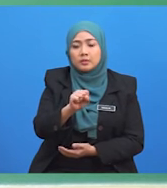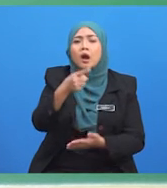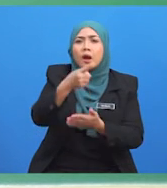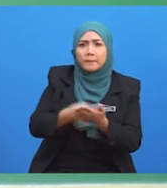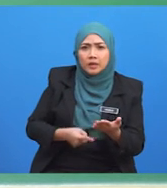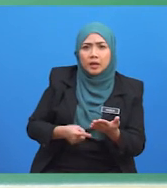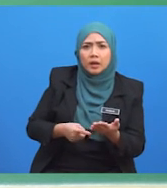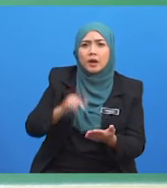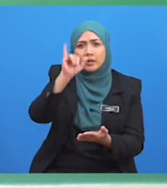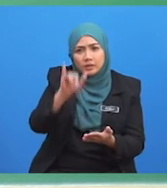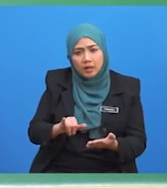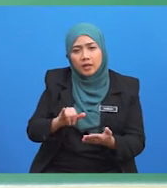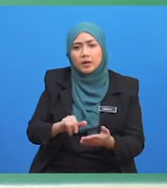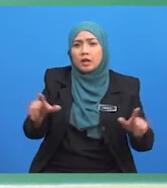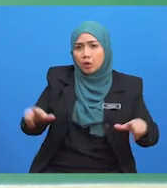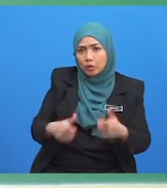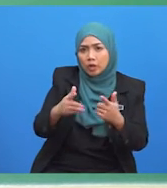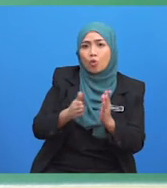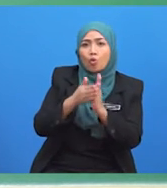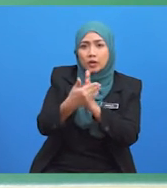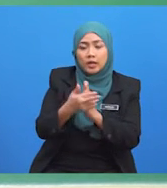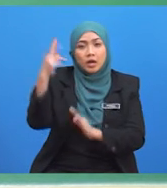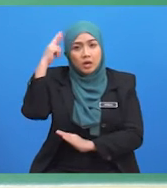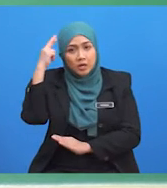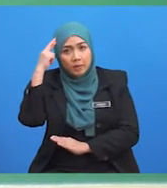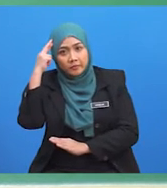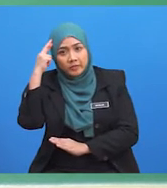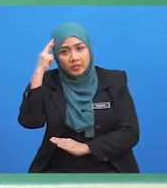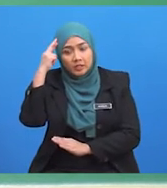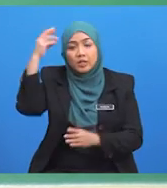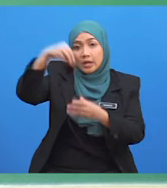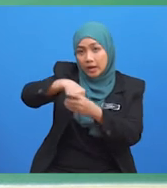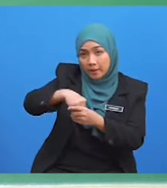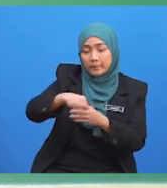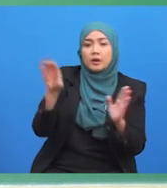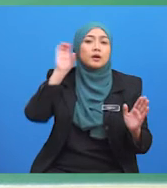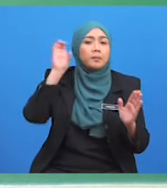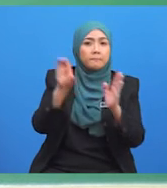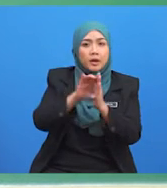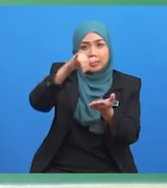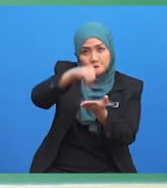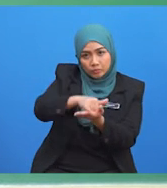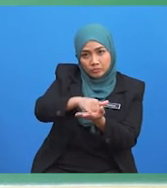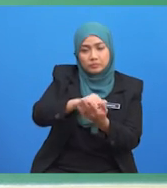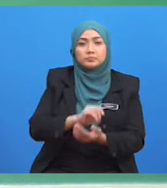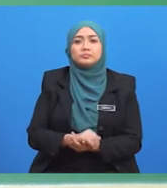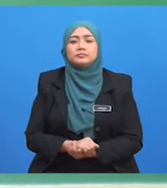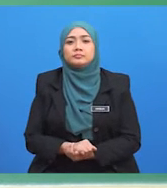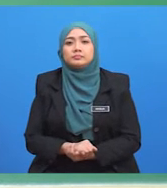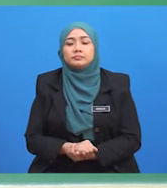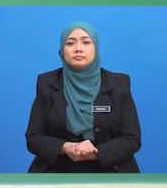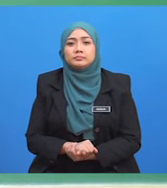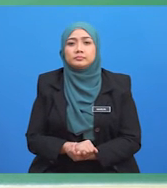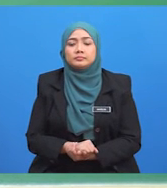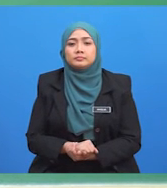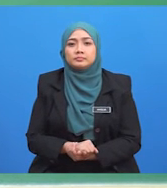apakah yang dilakukan oleh Ravi dalam gambar tersebut? Terjawab murid-murid? Jom